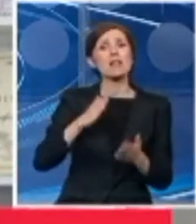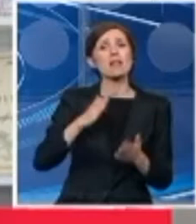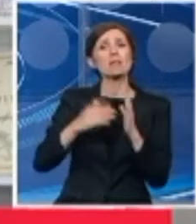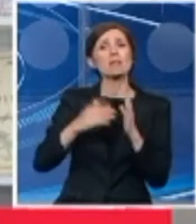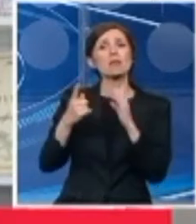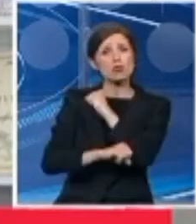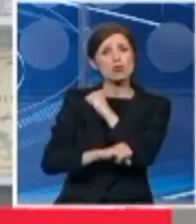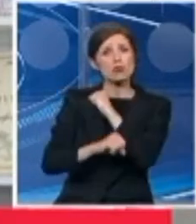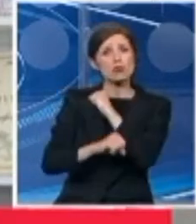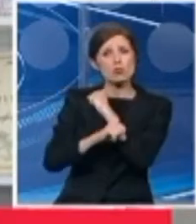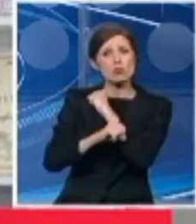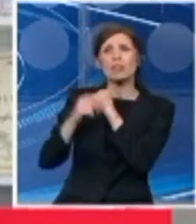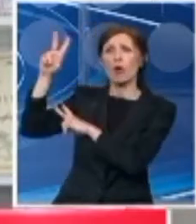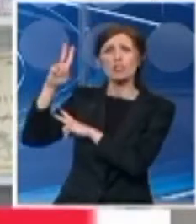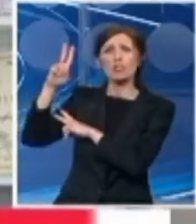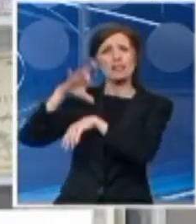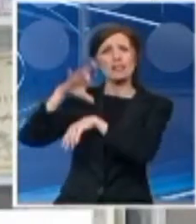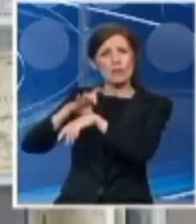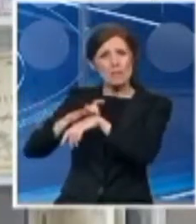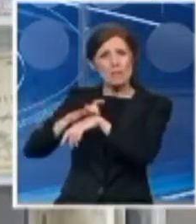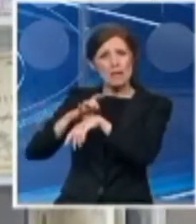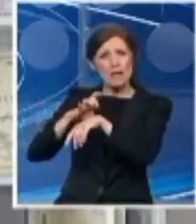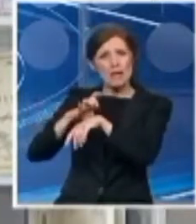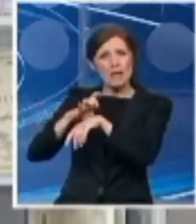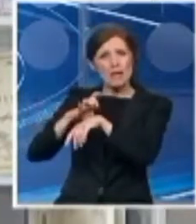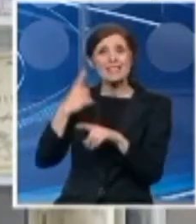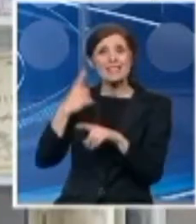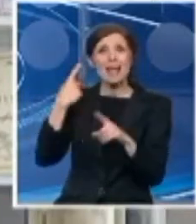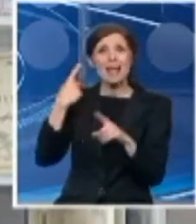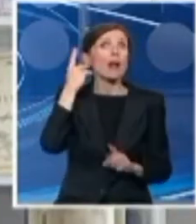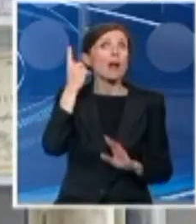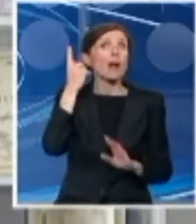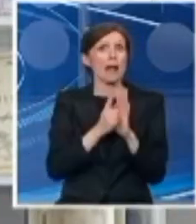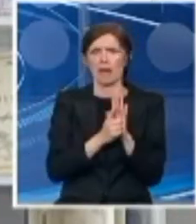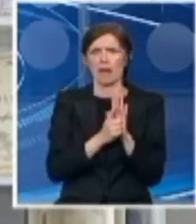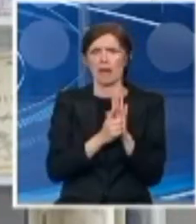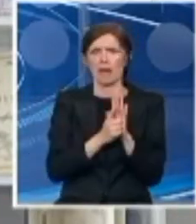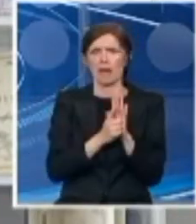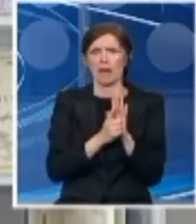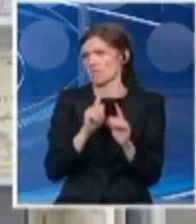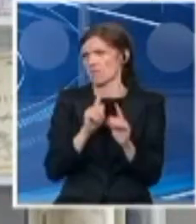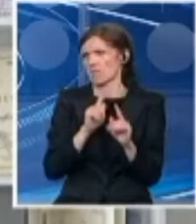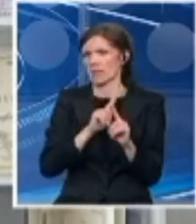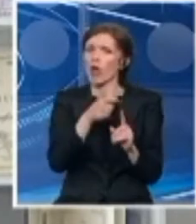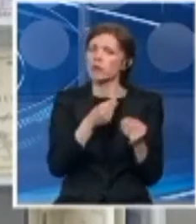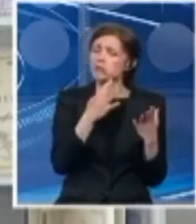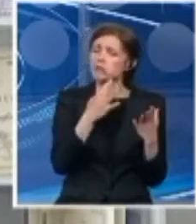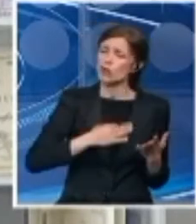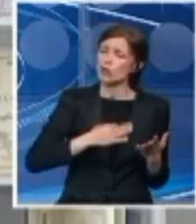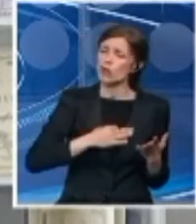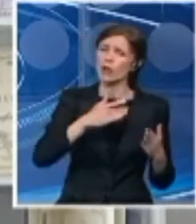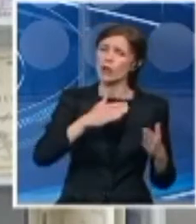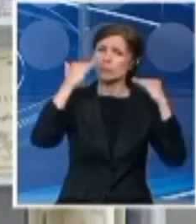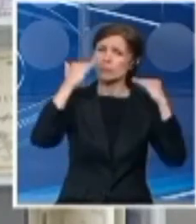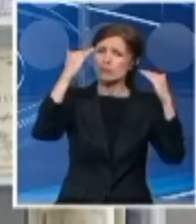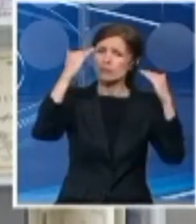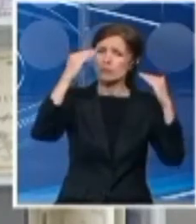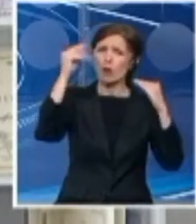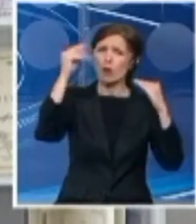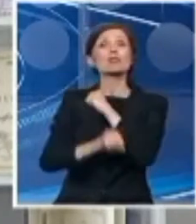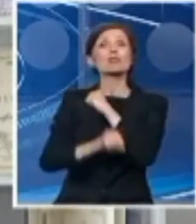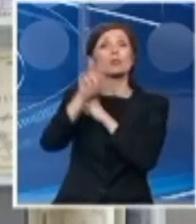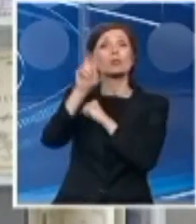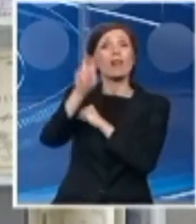za ono vremocno najbolje obrazovanje kao što znam odišao i u studiju poznali ljubav svojšta Albert Anjštejna.